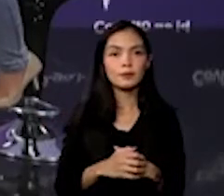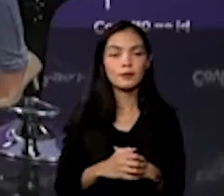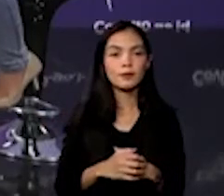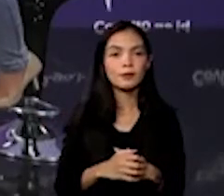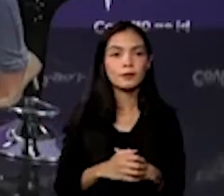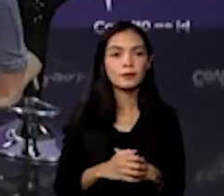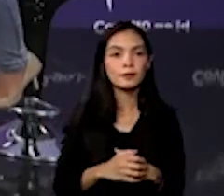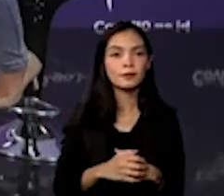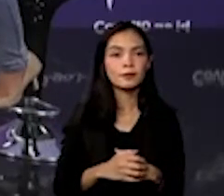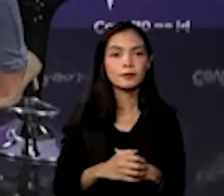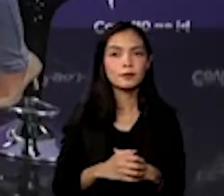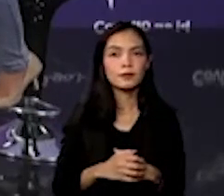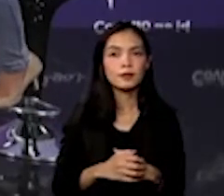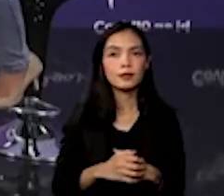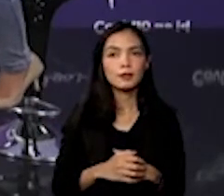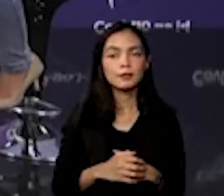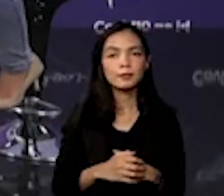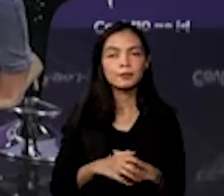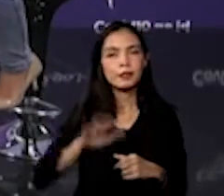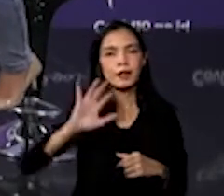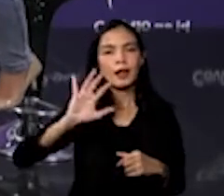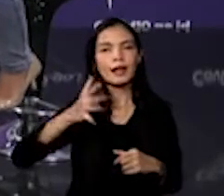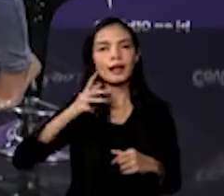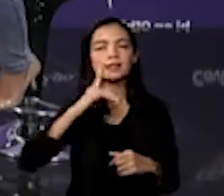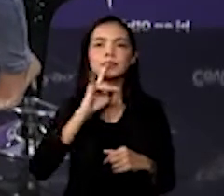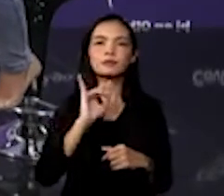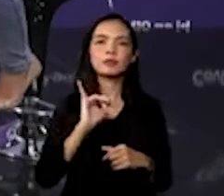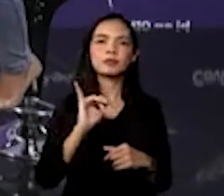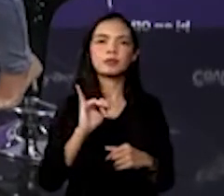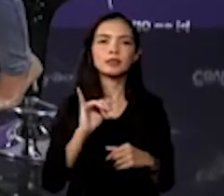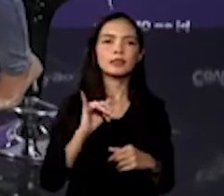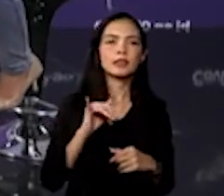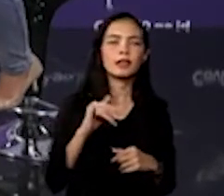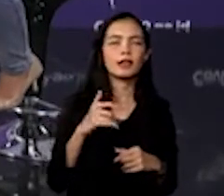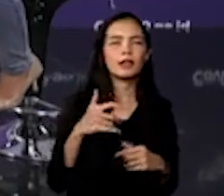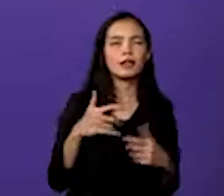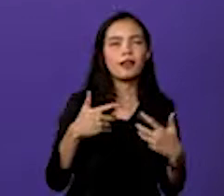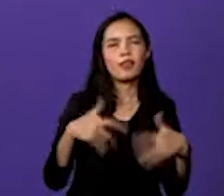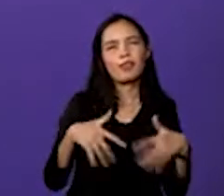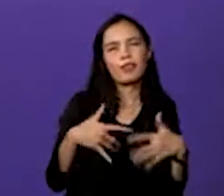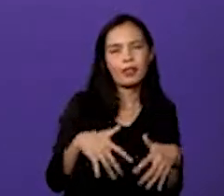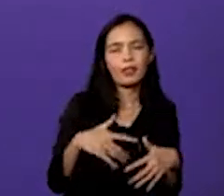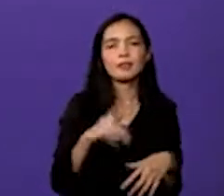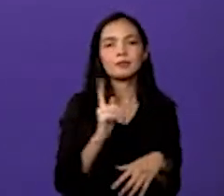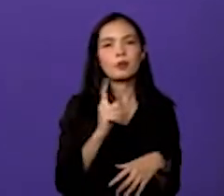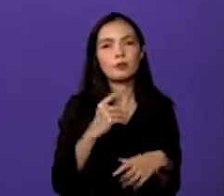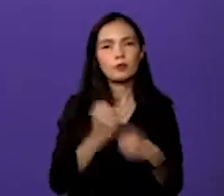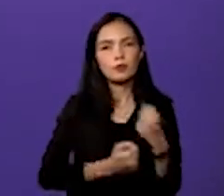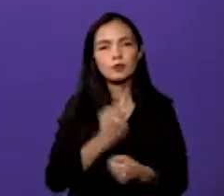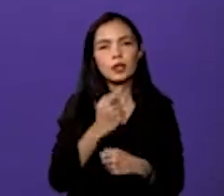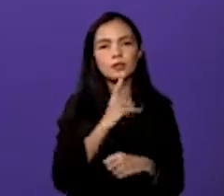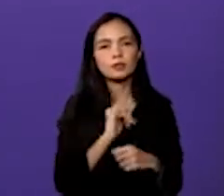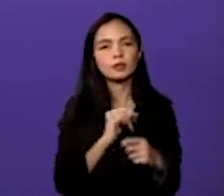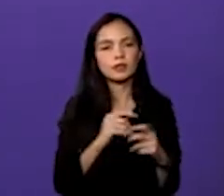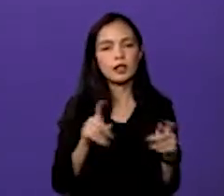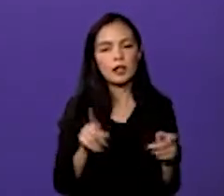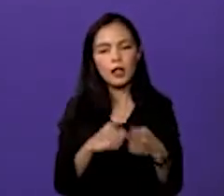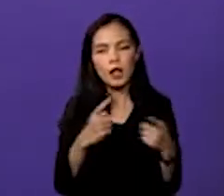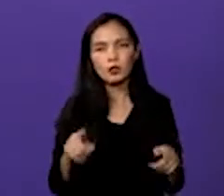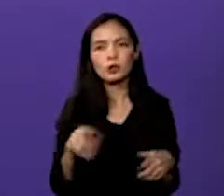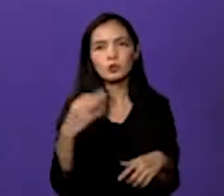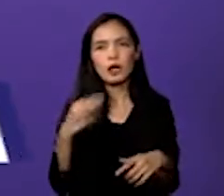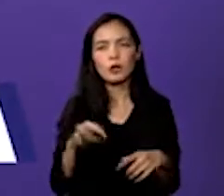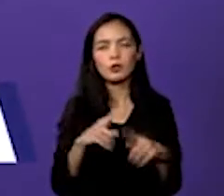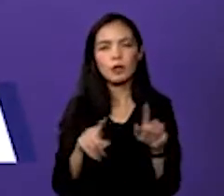eh kadang-kadang kita sempat lemas juga ya pasti ya karena kita udah berusaha untuk ngeluarin single tapi Manggu enggak ada